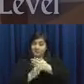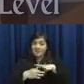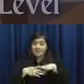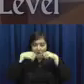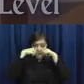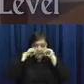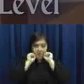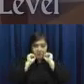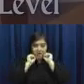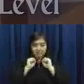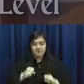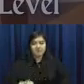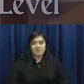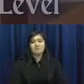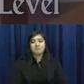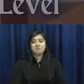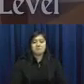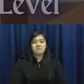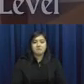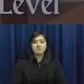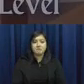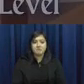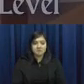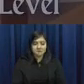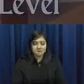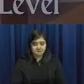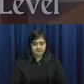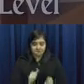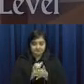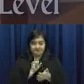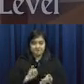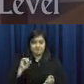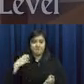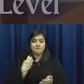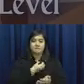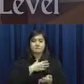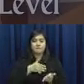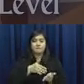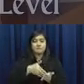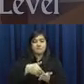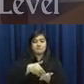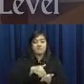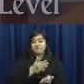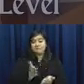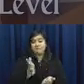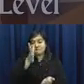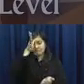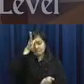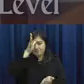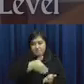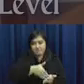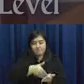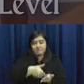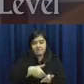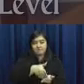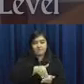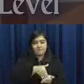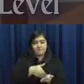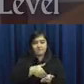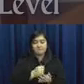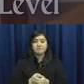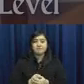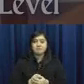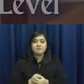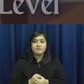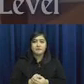Sir, sinasabi mo. Diyan ang kahinaan natin eh. Diyan tayo may lapses, mga tatay. Amen? Aminin natin